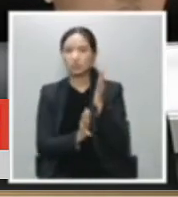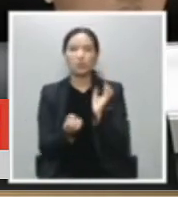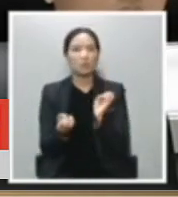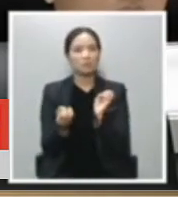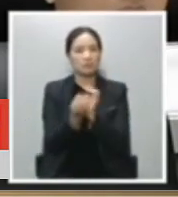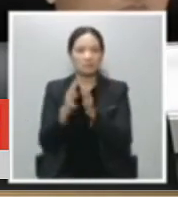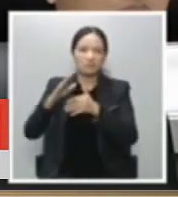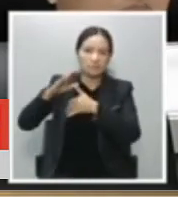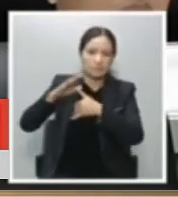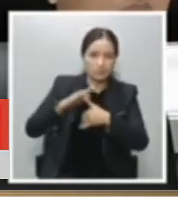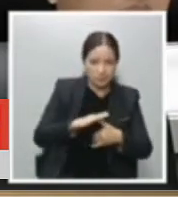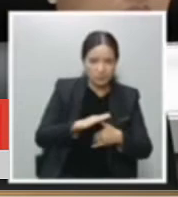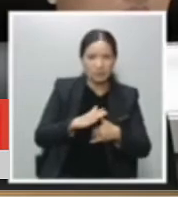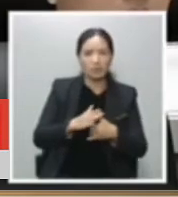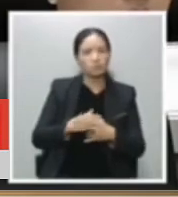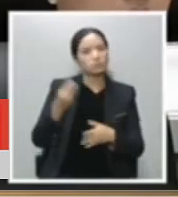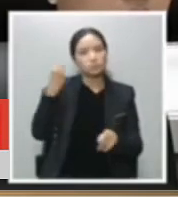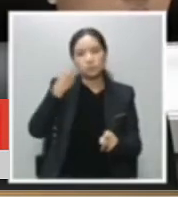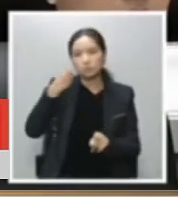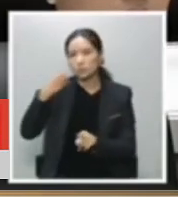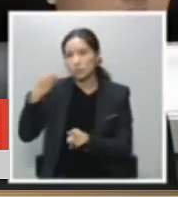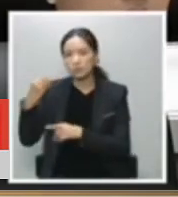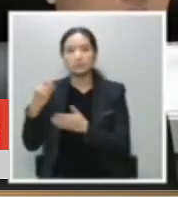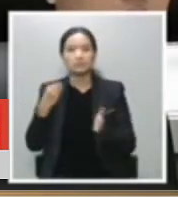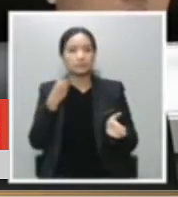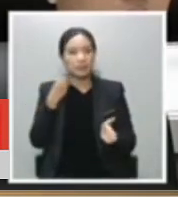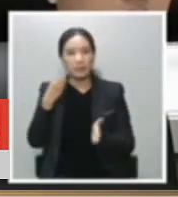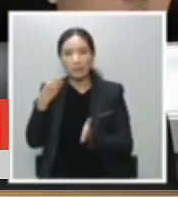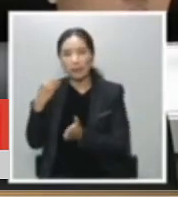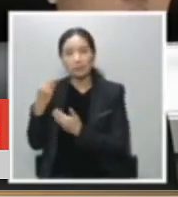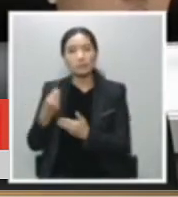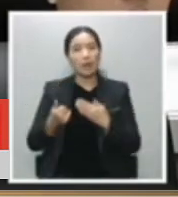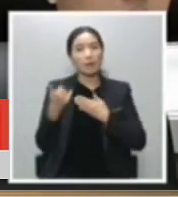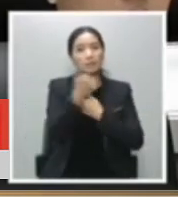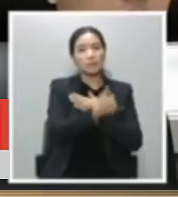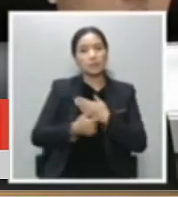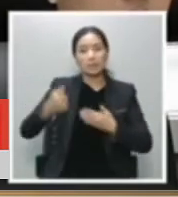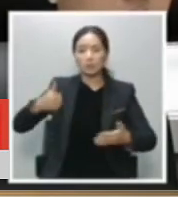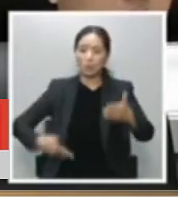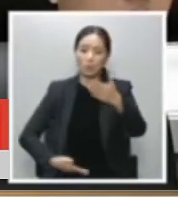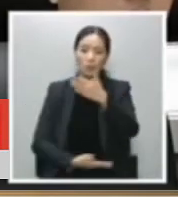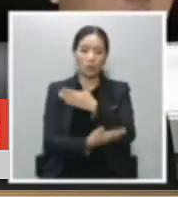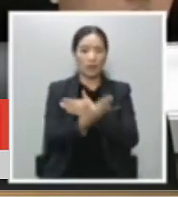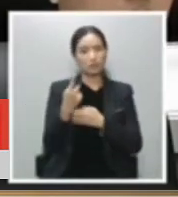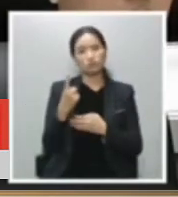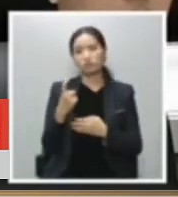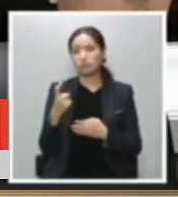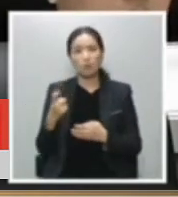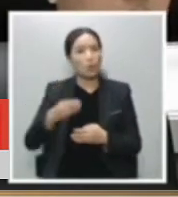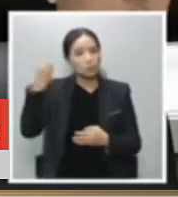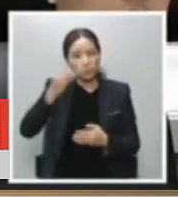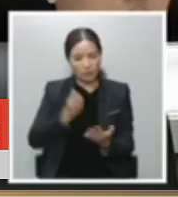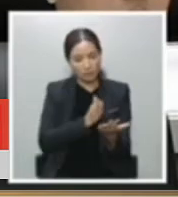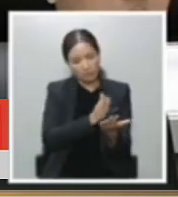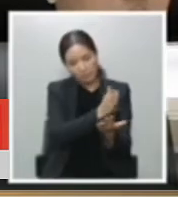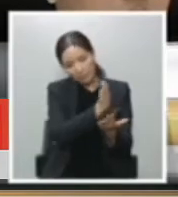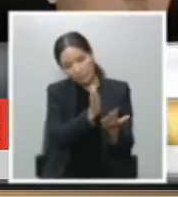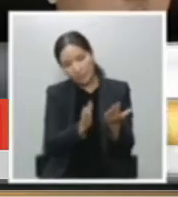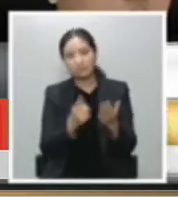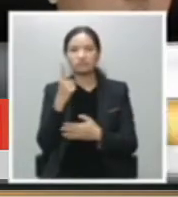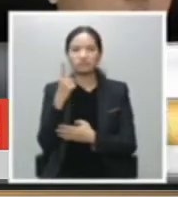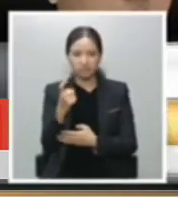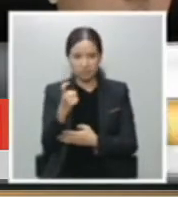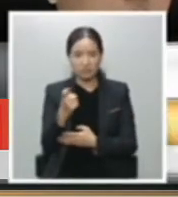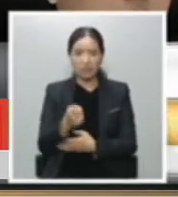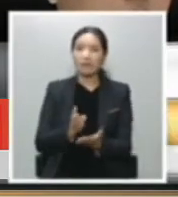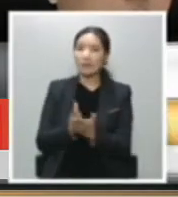ริดรอนทุกยุคทุกสมัยประเทศสูญเสียโอกาสดีๆทุกด้านทางด้าน